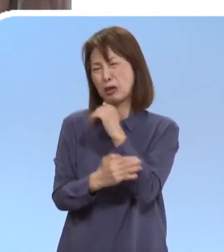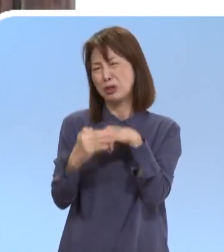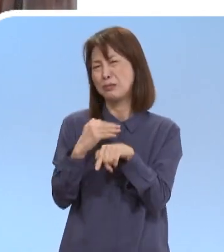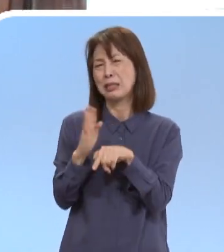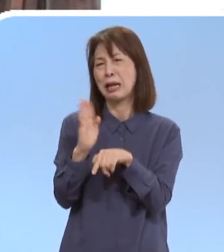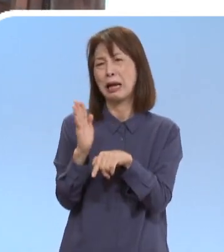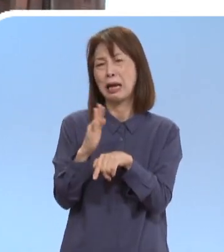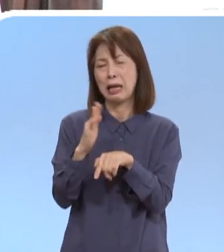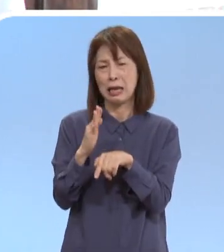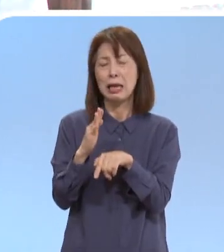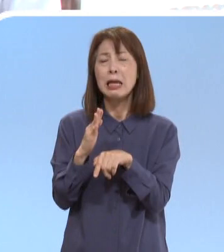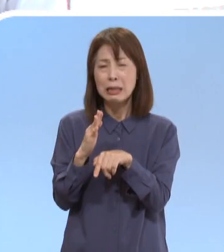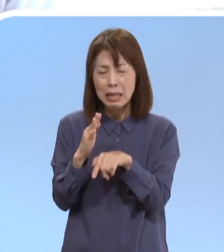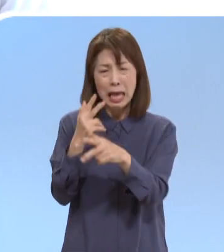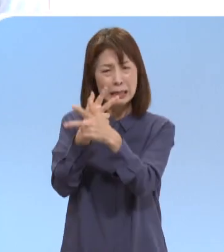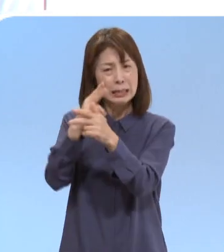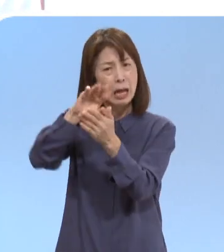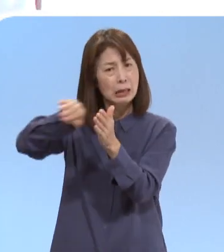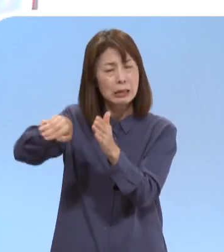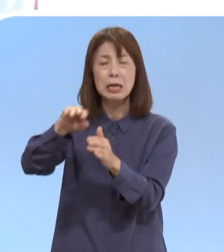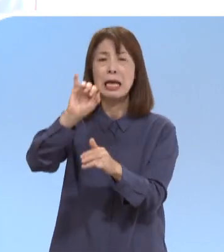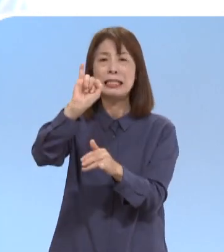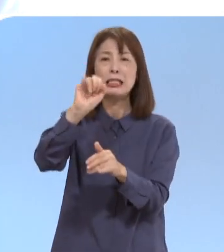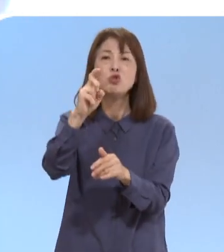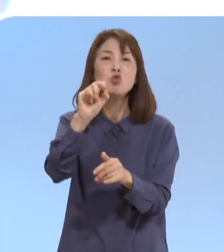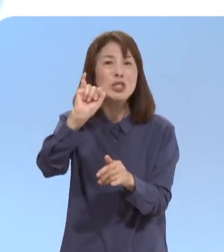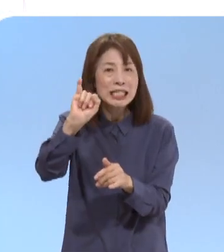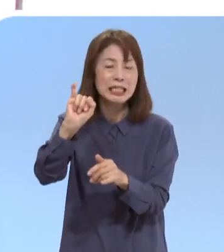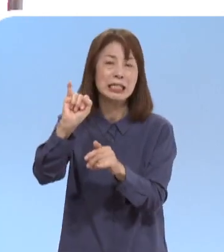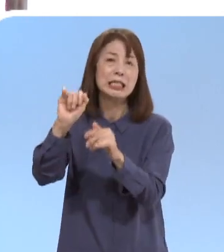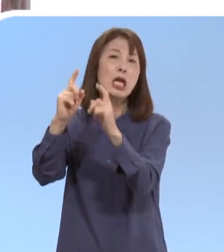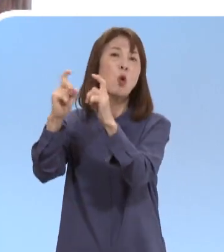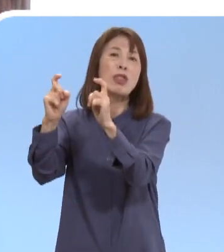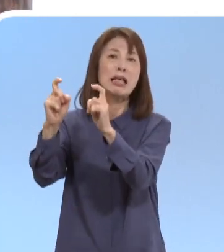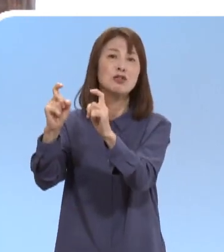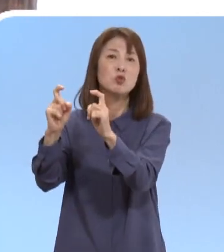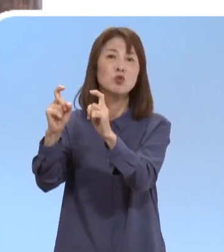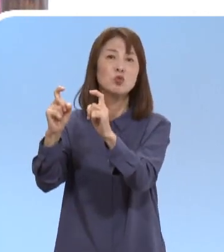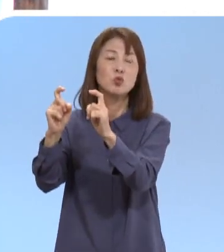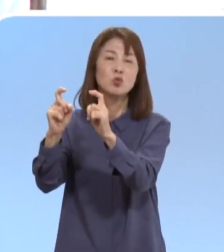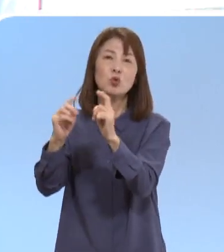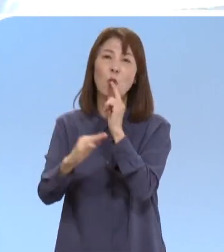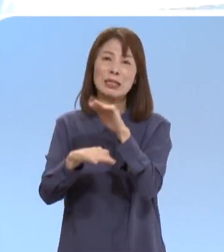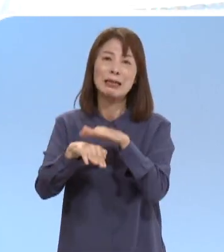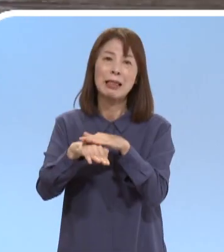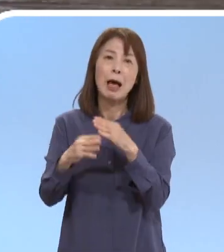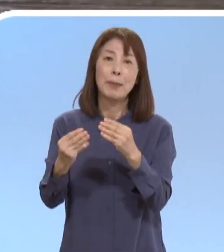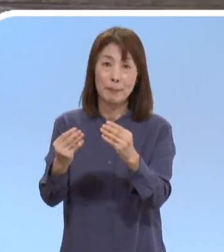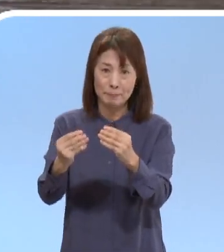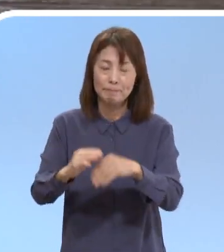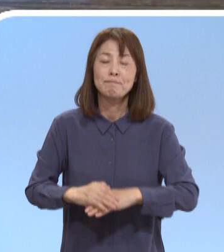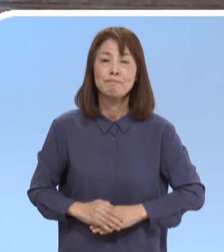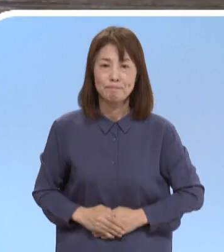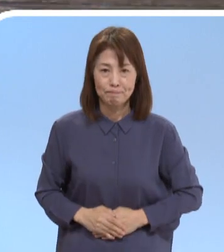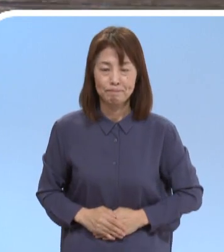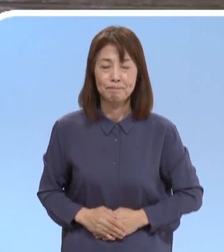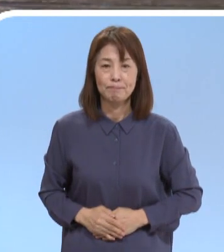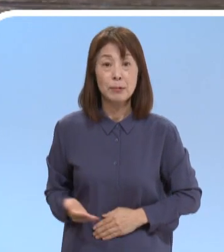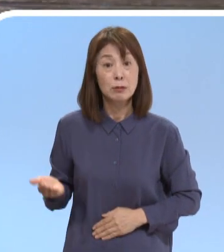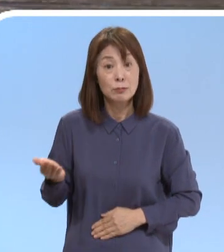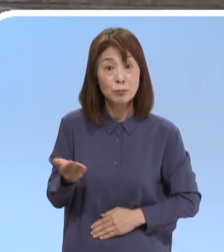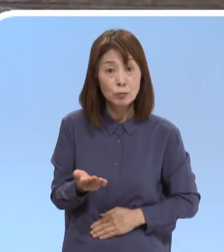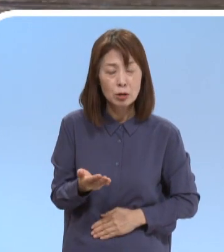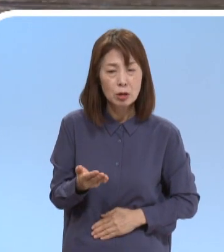い。乾のまま乾御殿守ということになっていると思われます。 続い